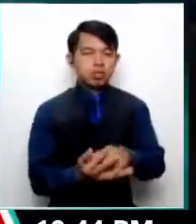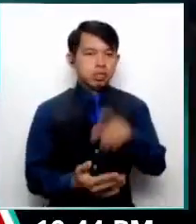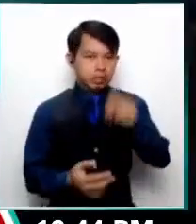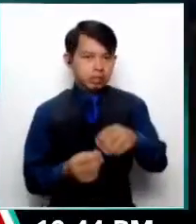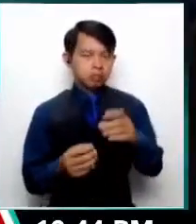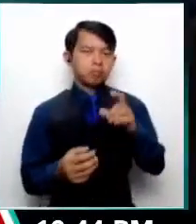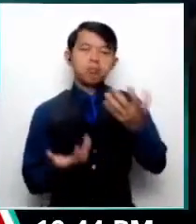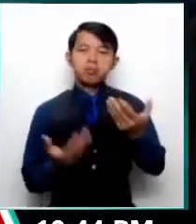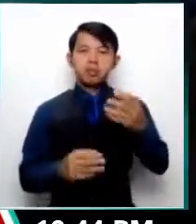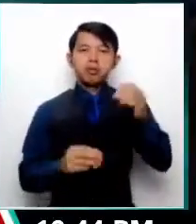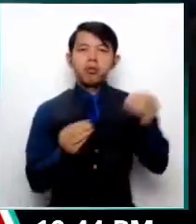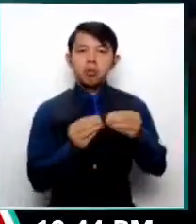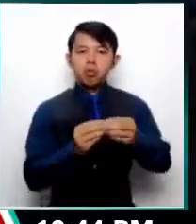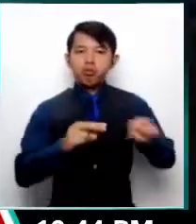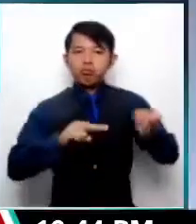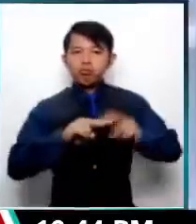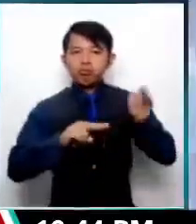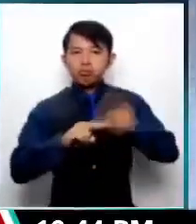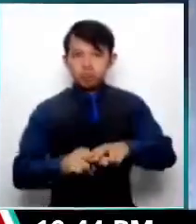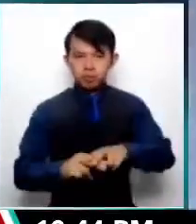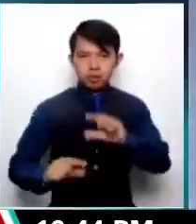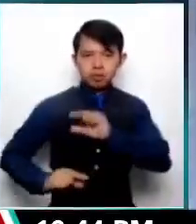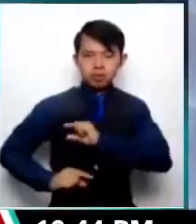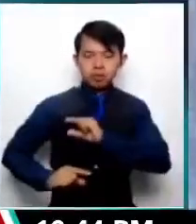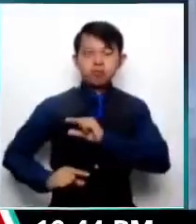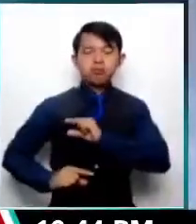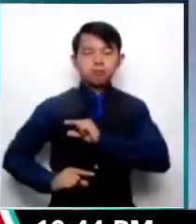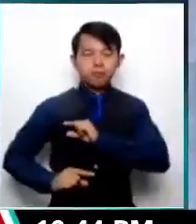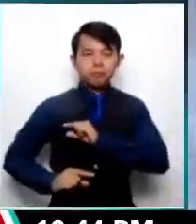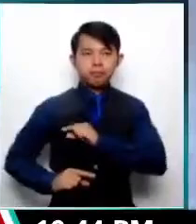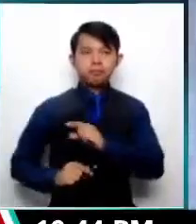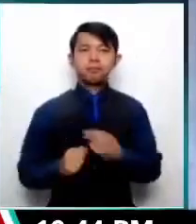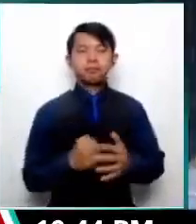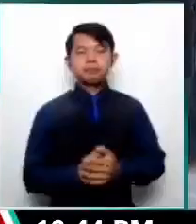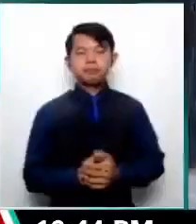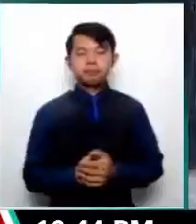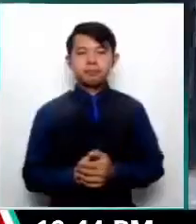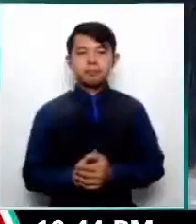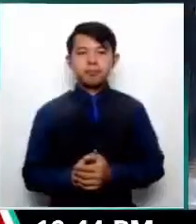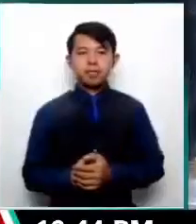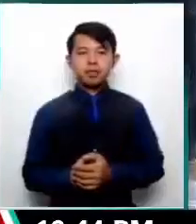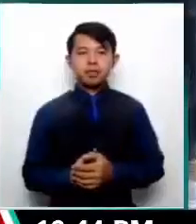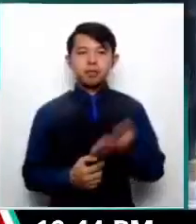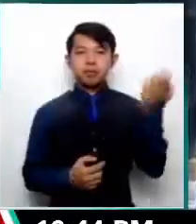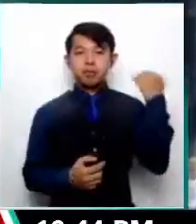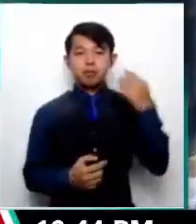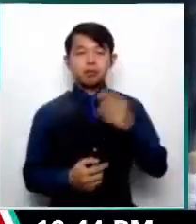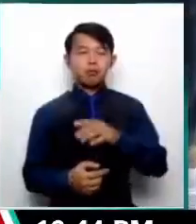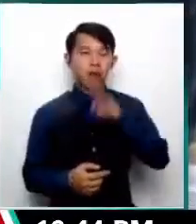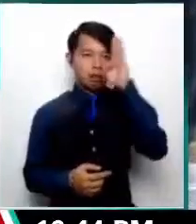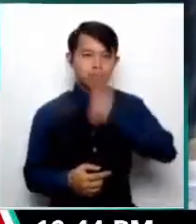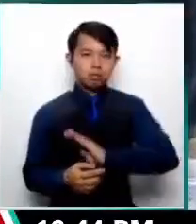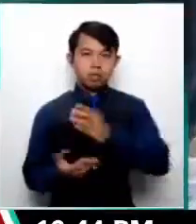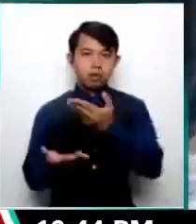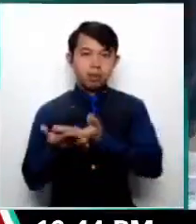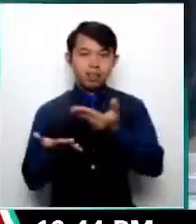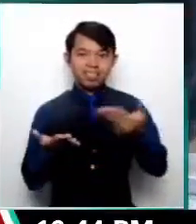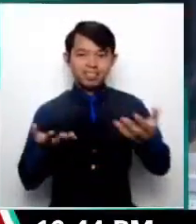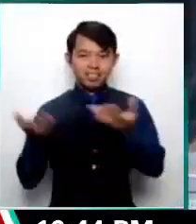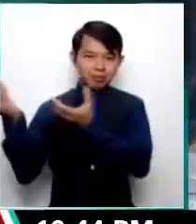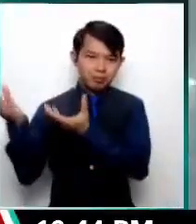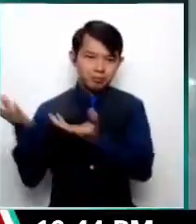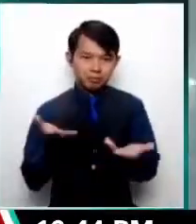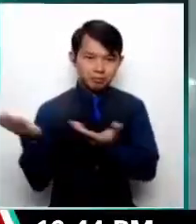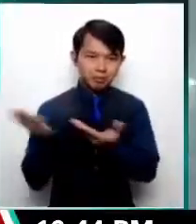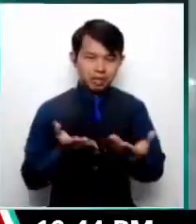ang Office of the Transport Security. Naayos naman na ang mga dating sirang conveyor belts na nagpapadelay sa paglabas ng mga